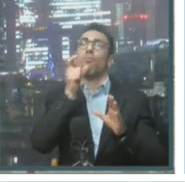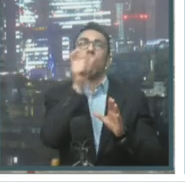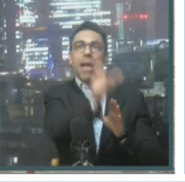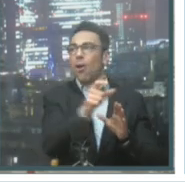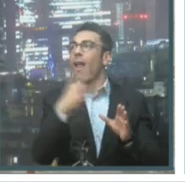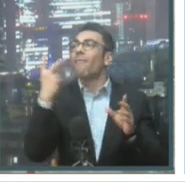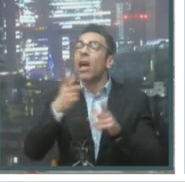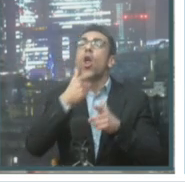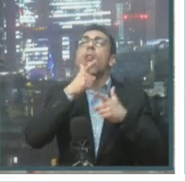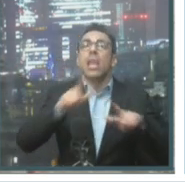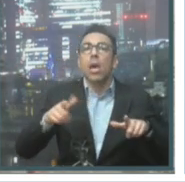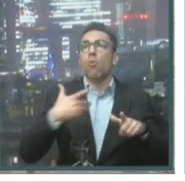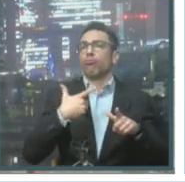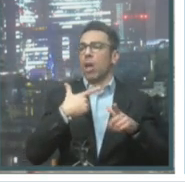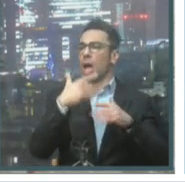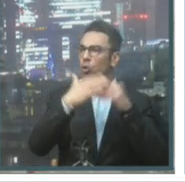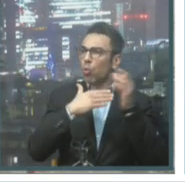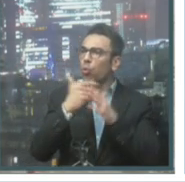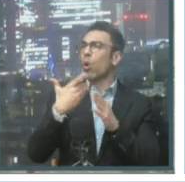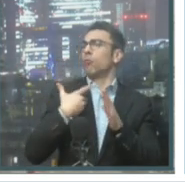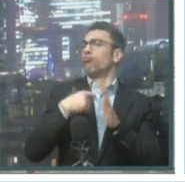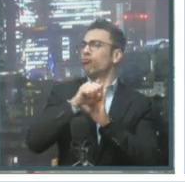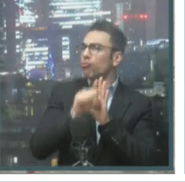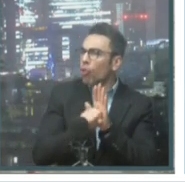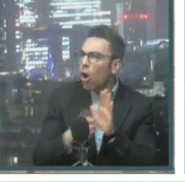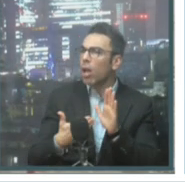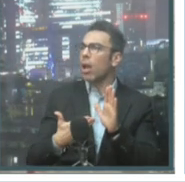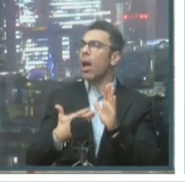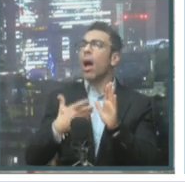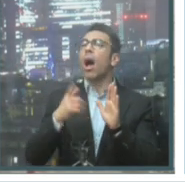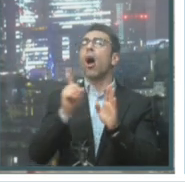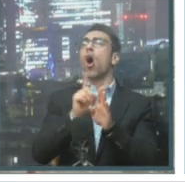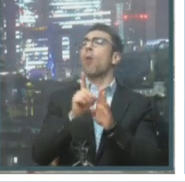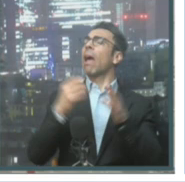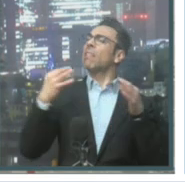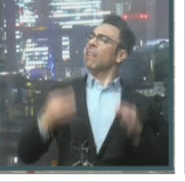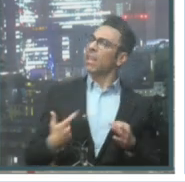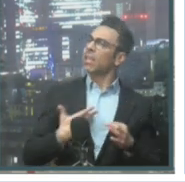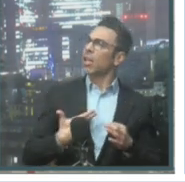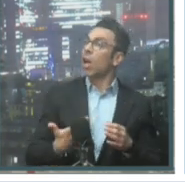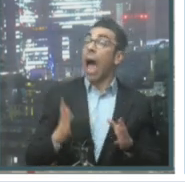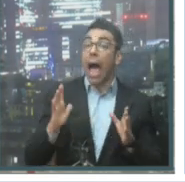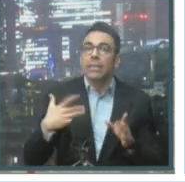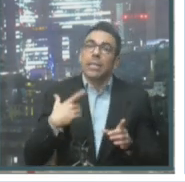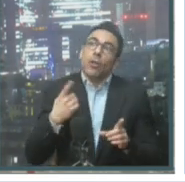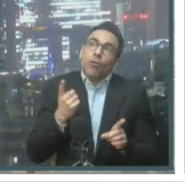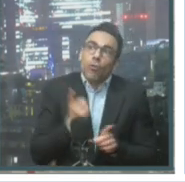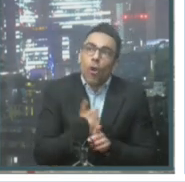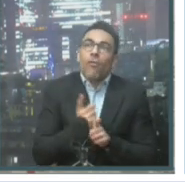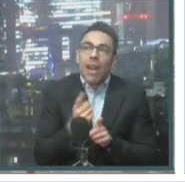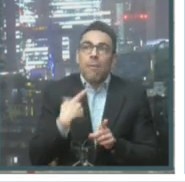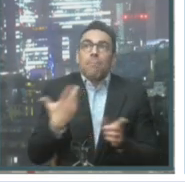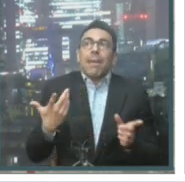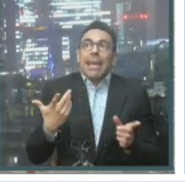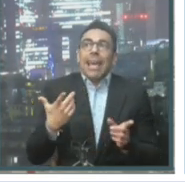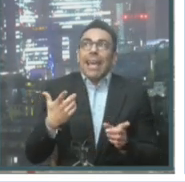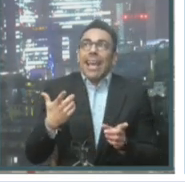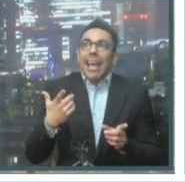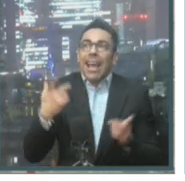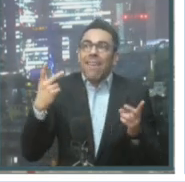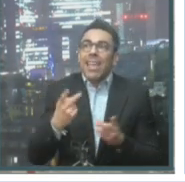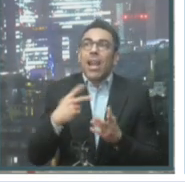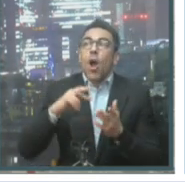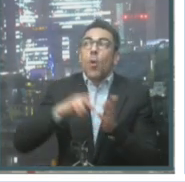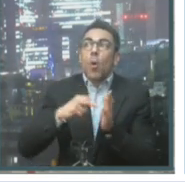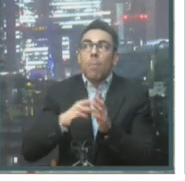una lingua che ha avuto la sua struttura la sua storia una sua dignità anzi dovrebbe averla ricordiamo che invece c'è